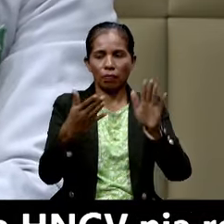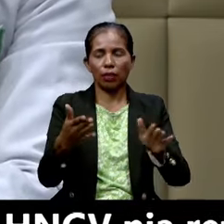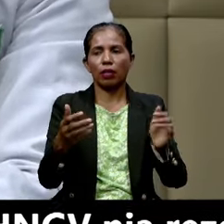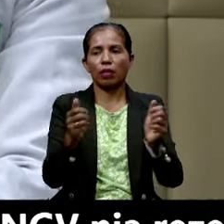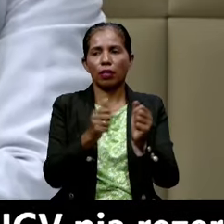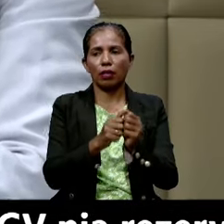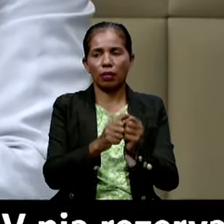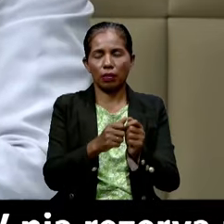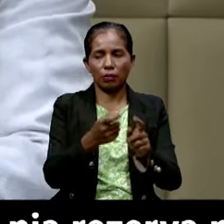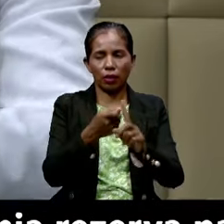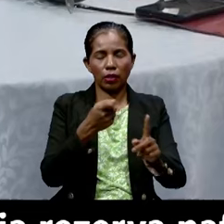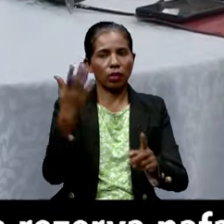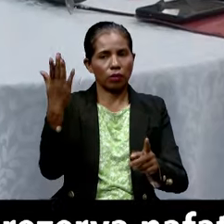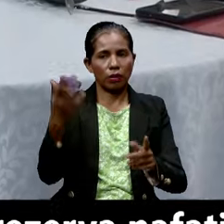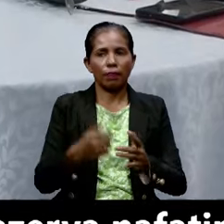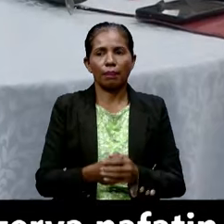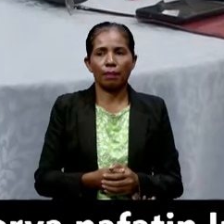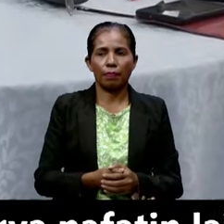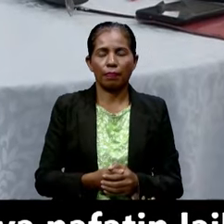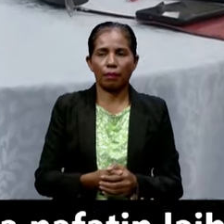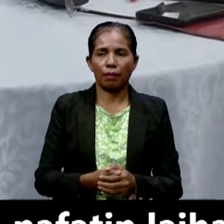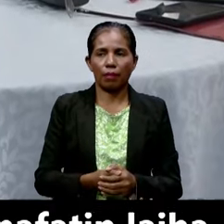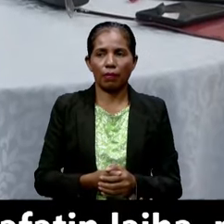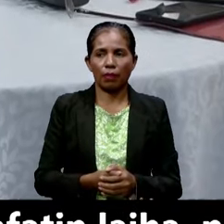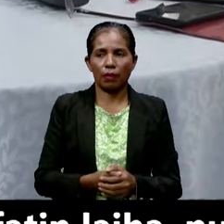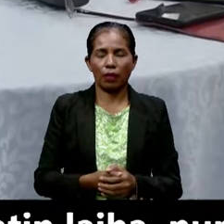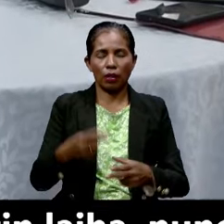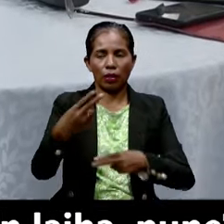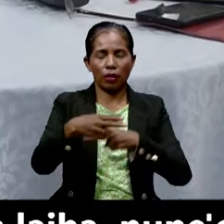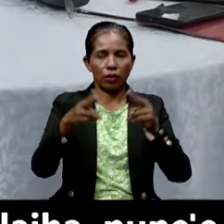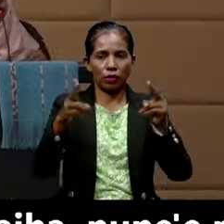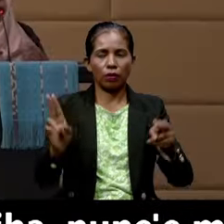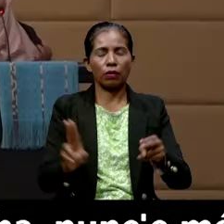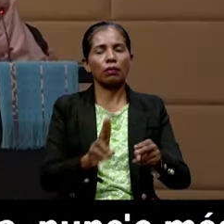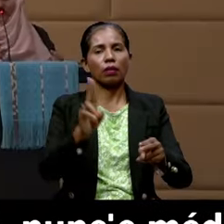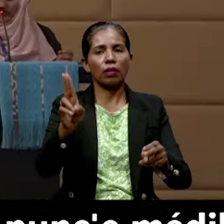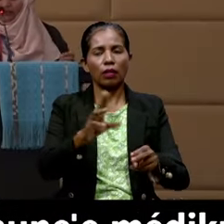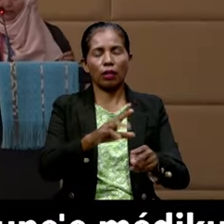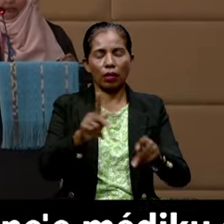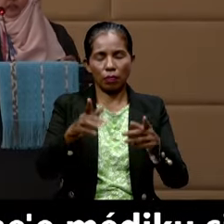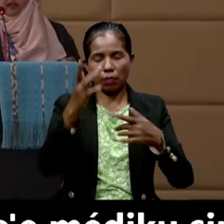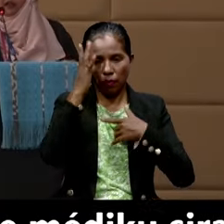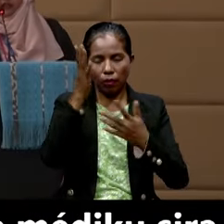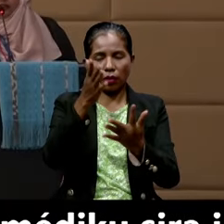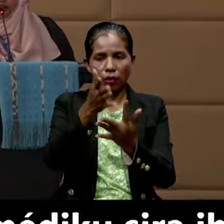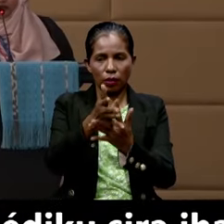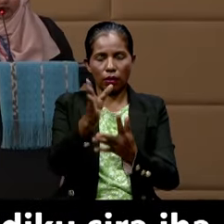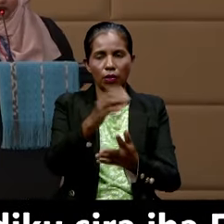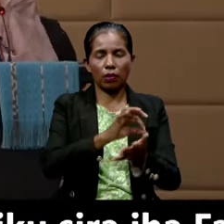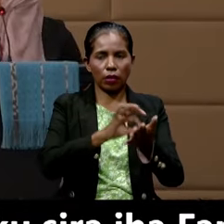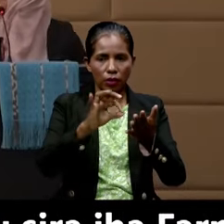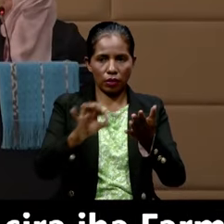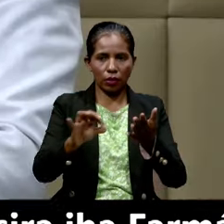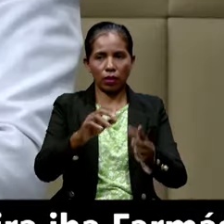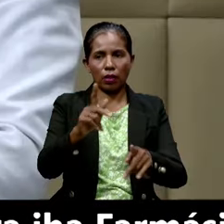ini hetang sebab depois cada sala undari nene pasien tama ho nia registro